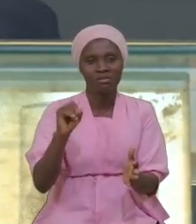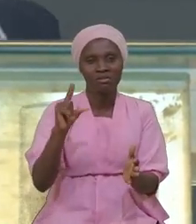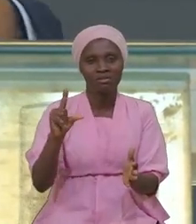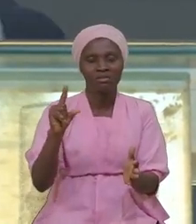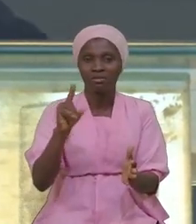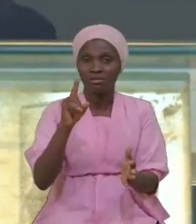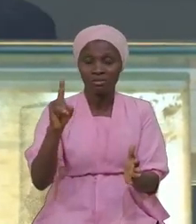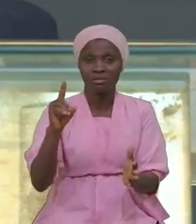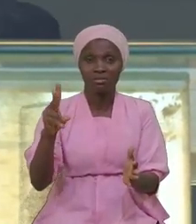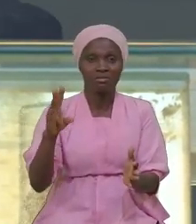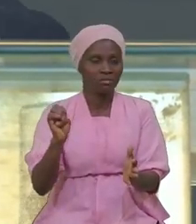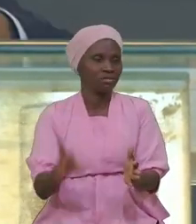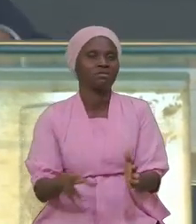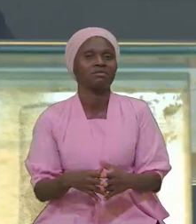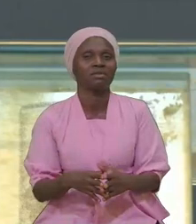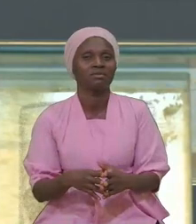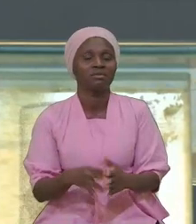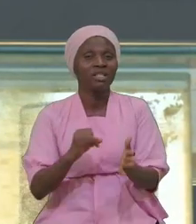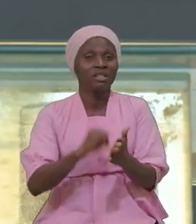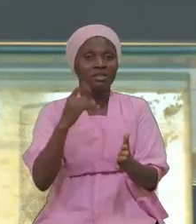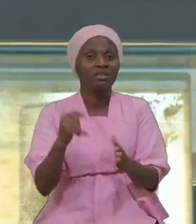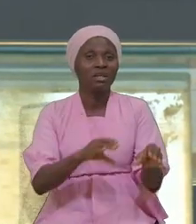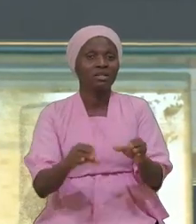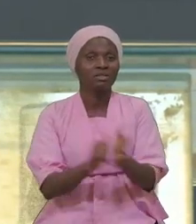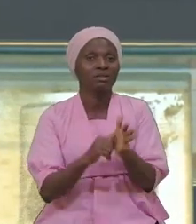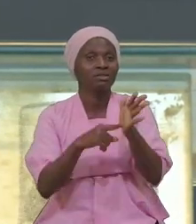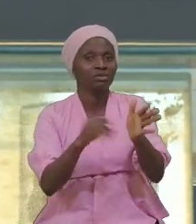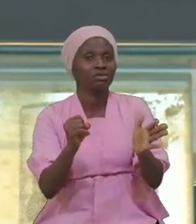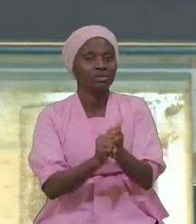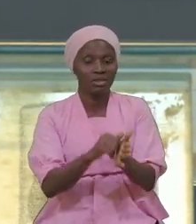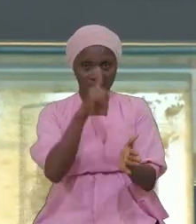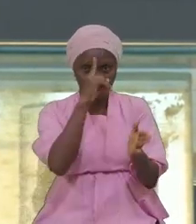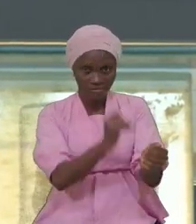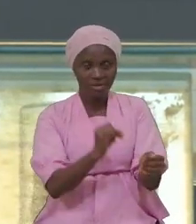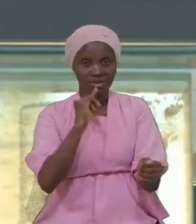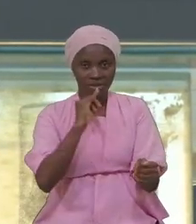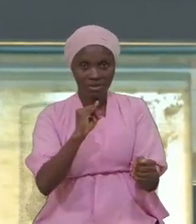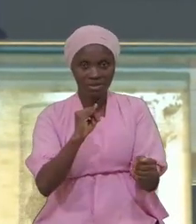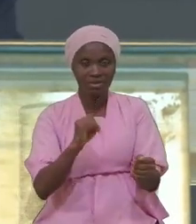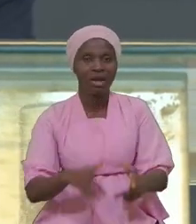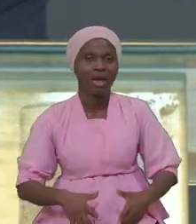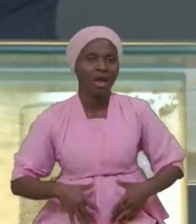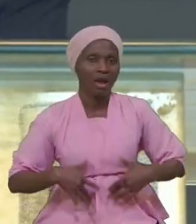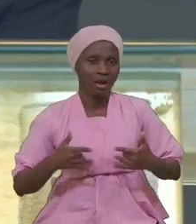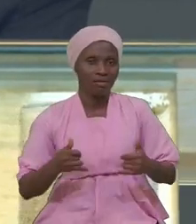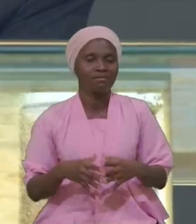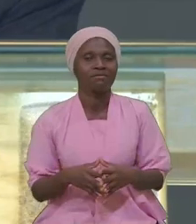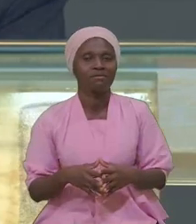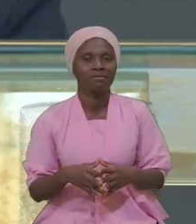l'action qui montre que la foi est vivante. Jean chapitre